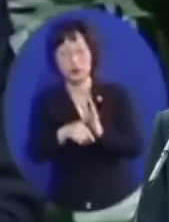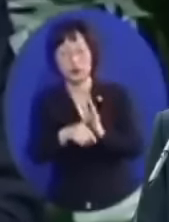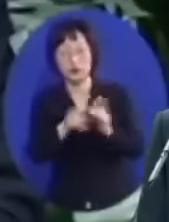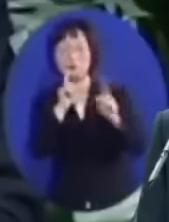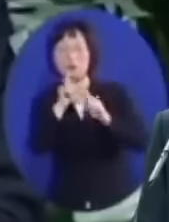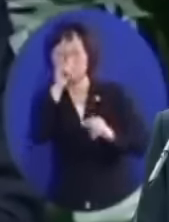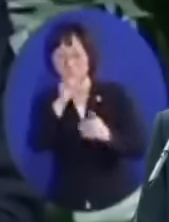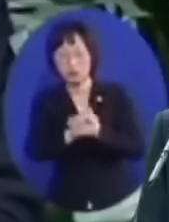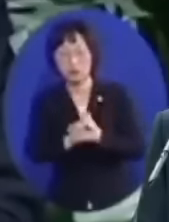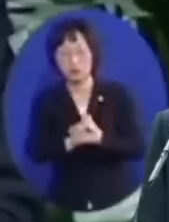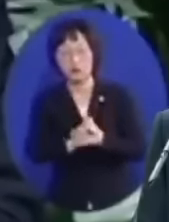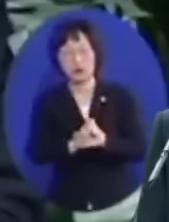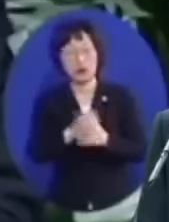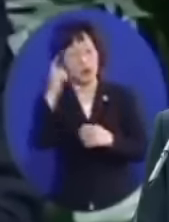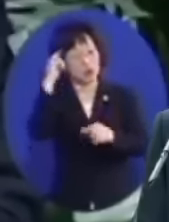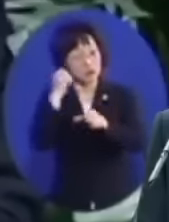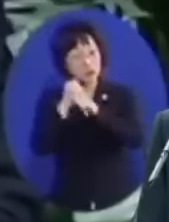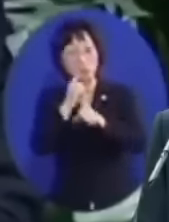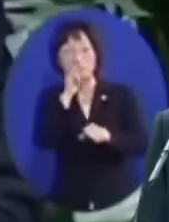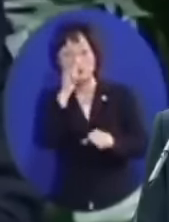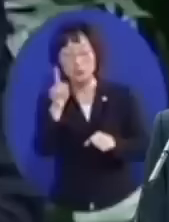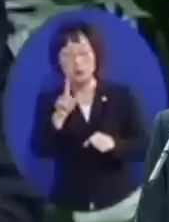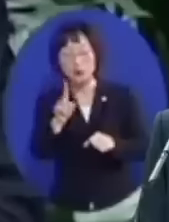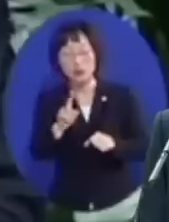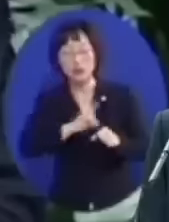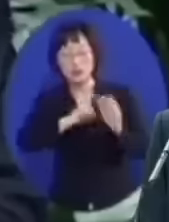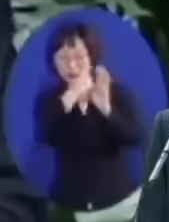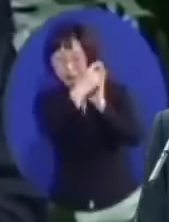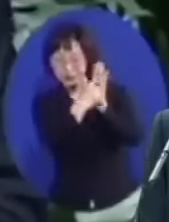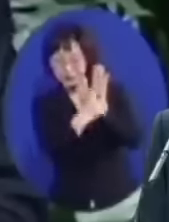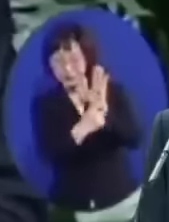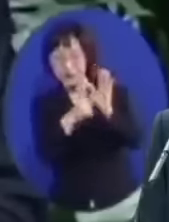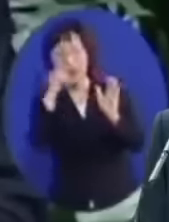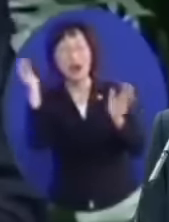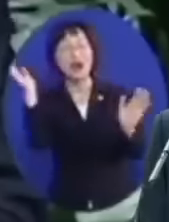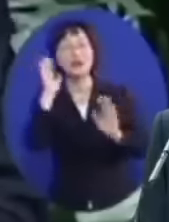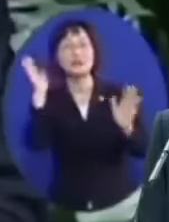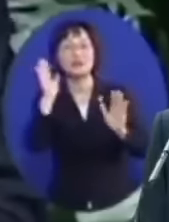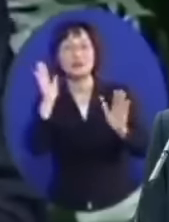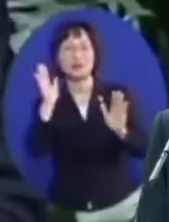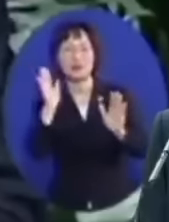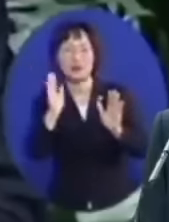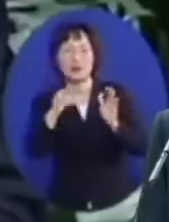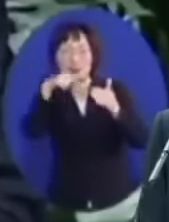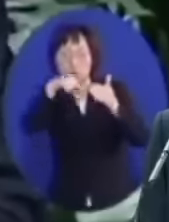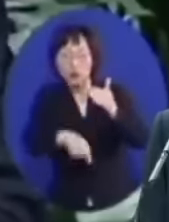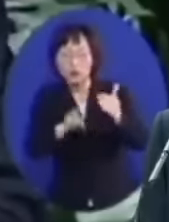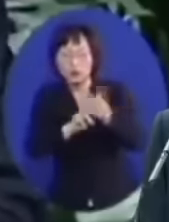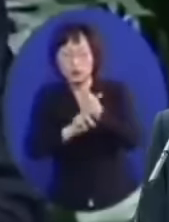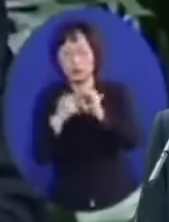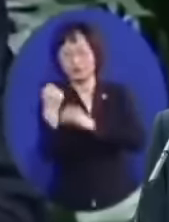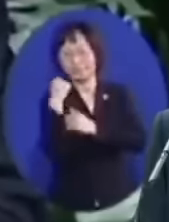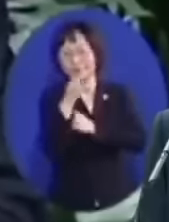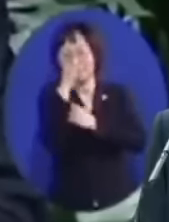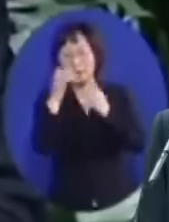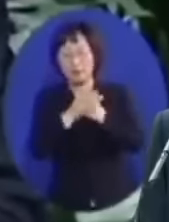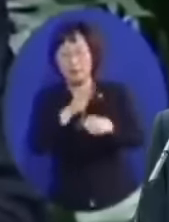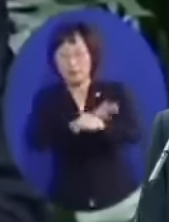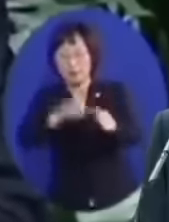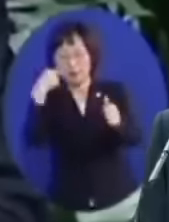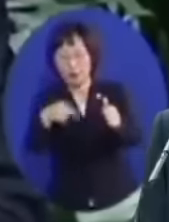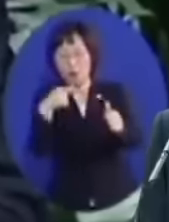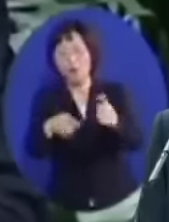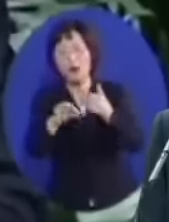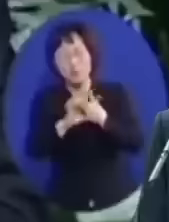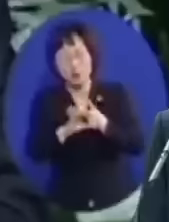우리가 검사한 결과에 따르면 이 명단의 학생들은 무한한 잠재력을 가지고 있습니다. 잘 교육시키면 크게 성공할